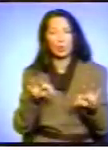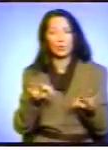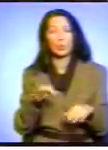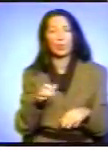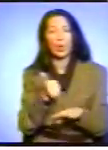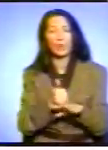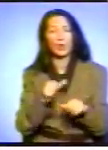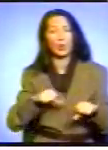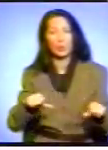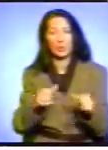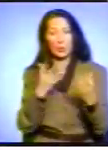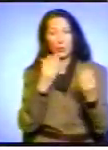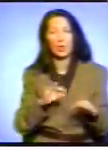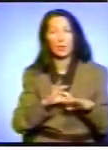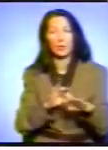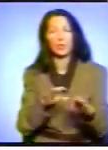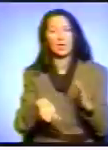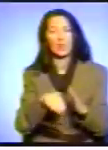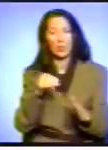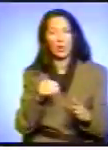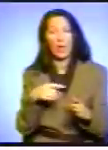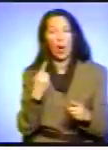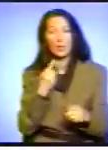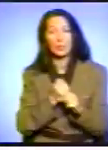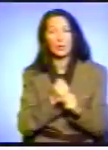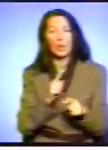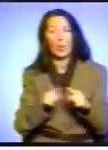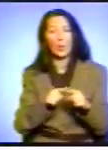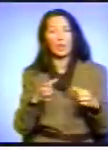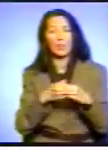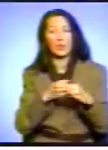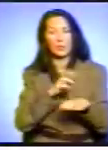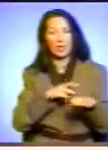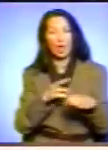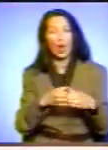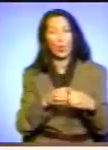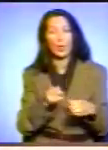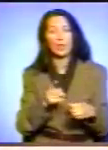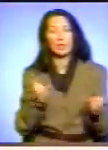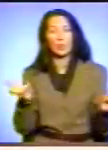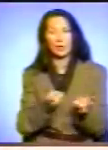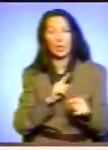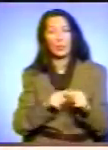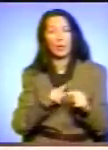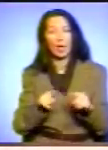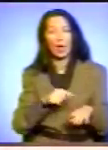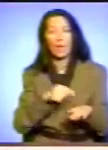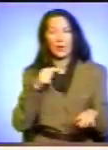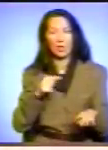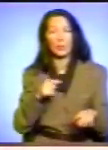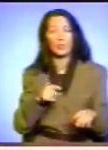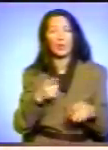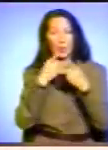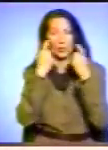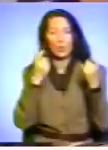проведення виборів в області працюватимуть оперативні групи, які за потреби миттєво реагуватимуть на повідомлення громадян про порушення